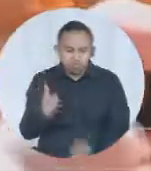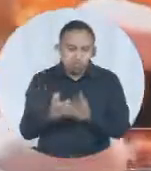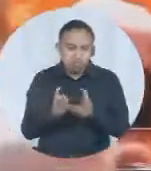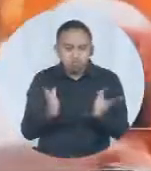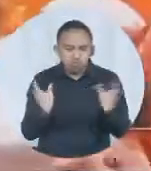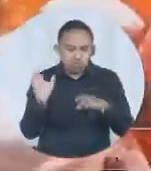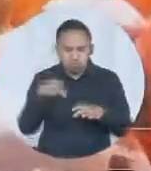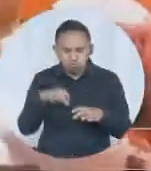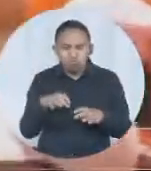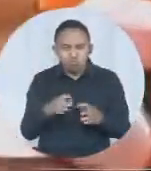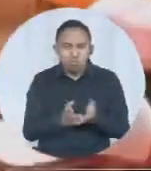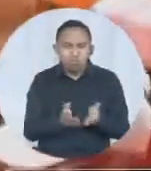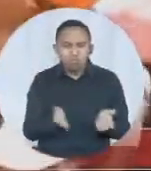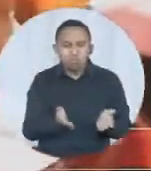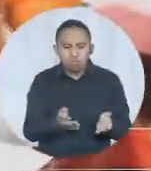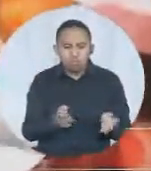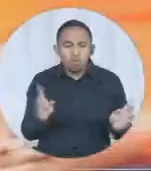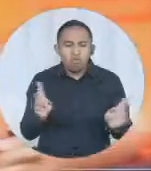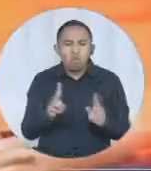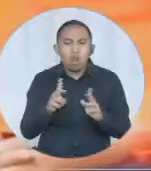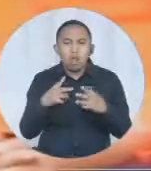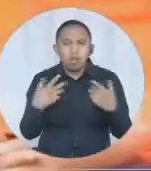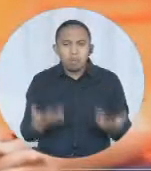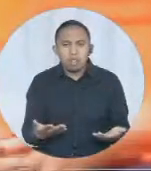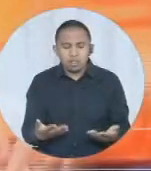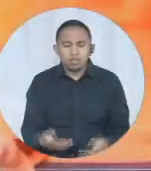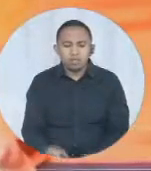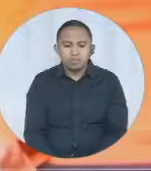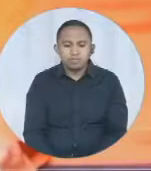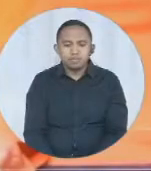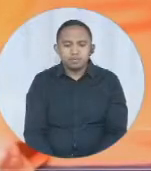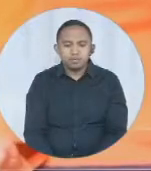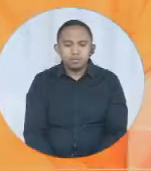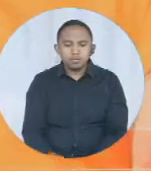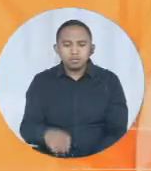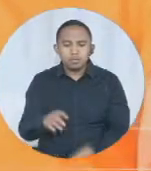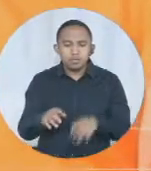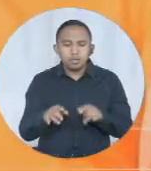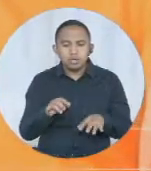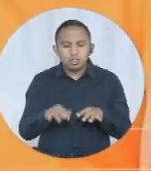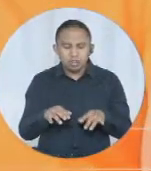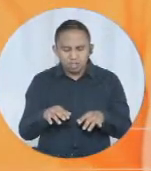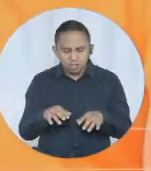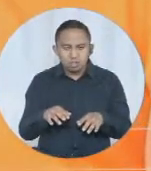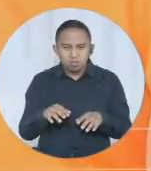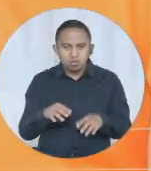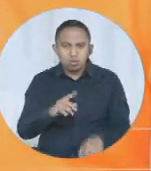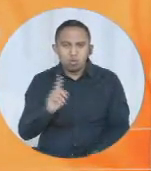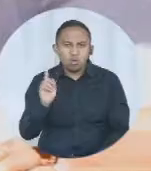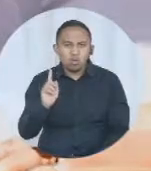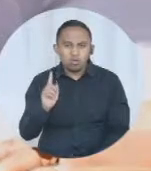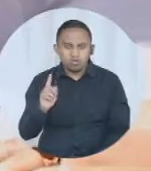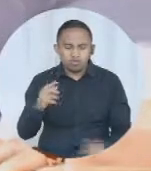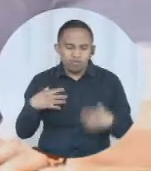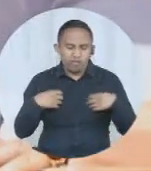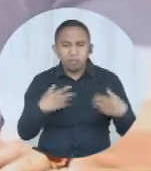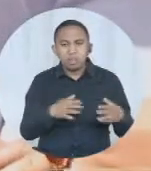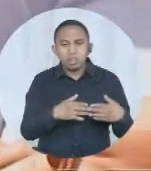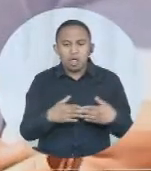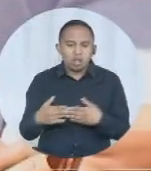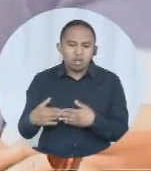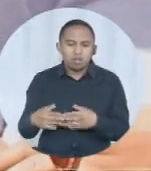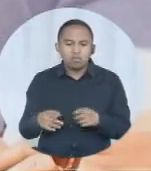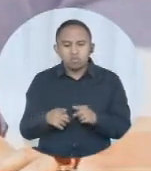fa naporofona tamin'ny alalan'ny fihaonambe ny aran'ny antoko TGV notarihan'ny sekretera nasionaly Nahary Mamy Hirma sy ireo